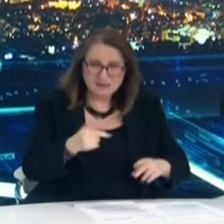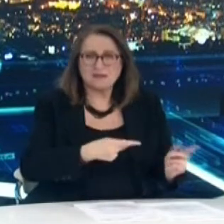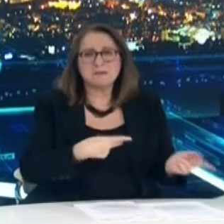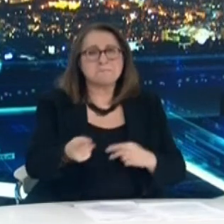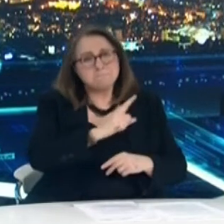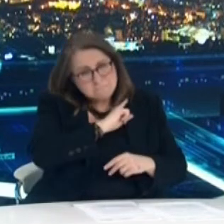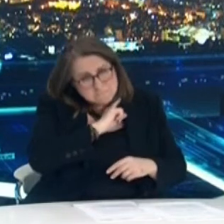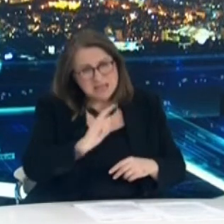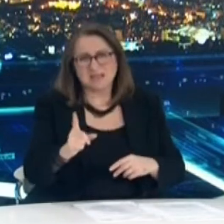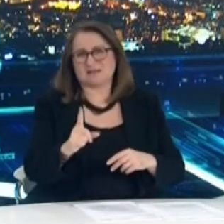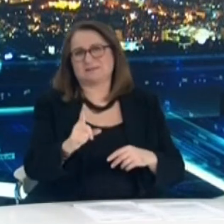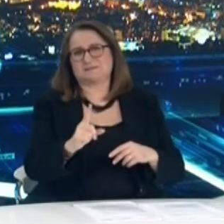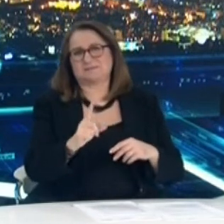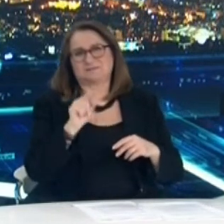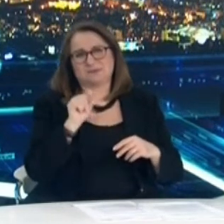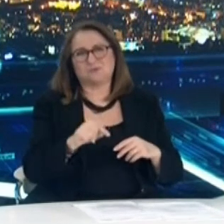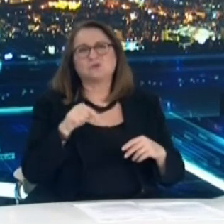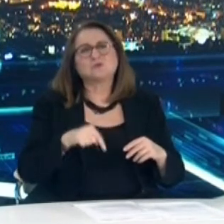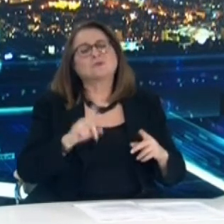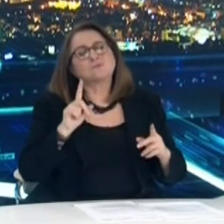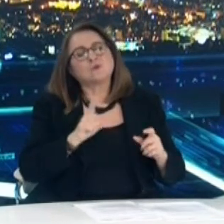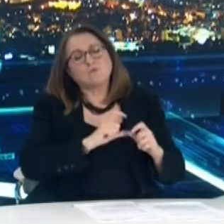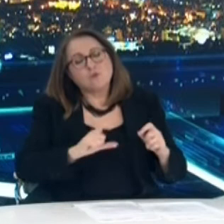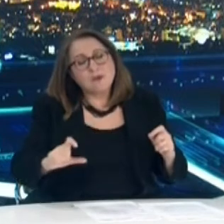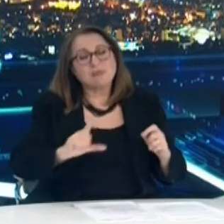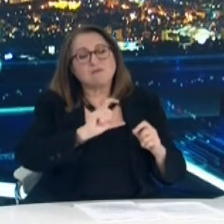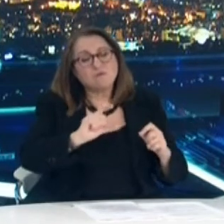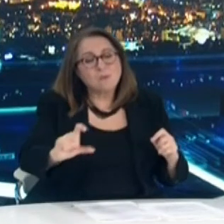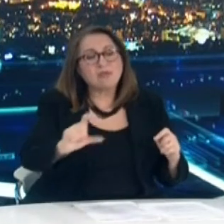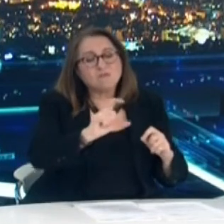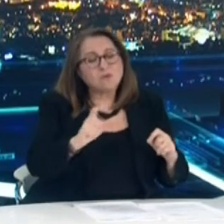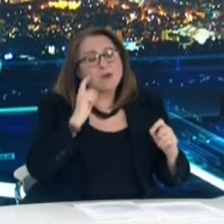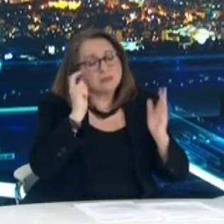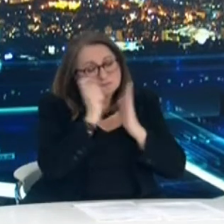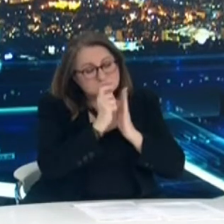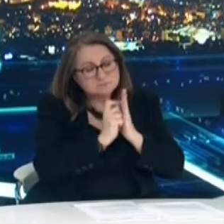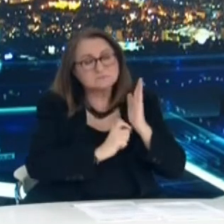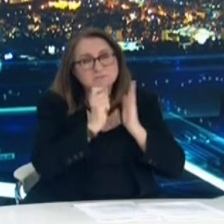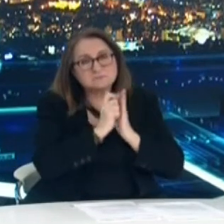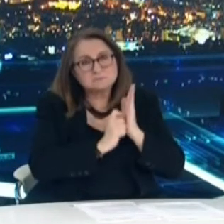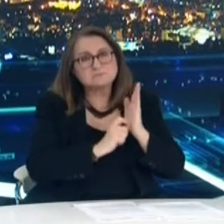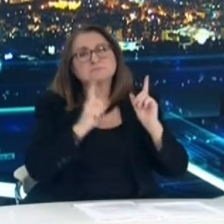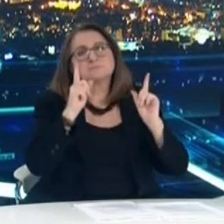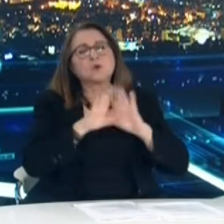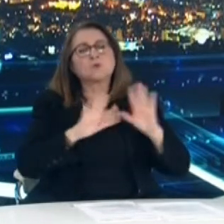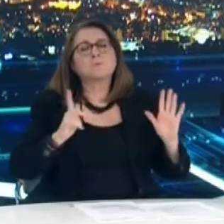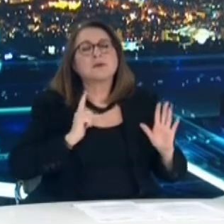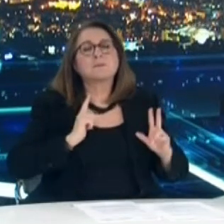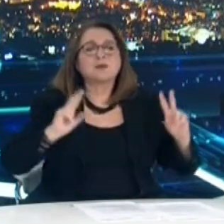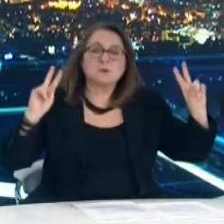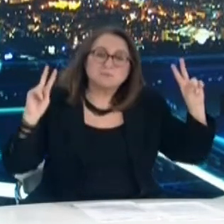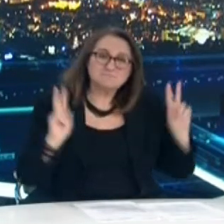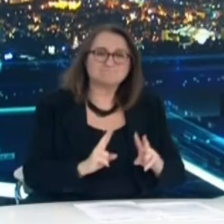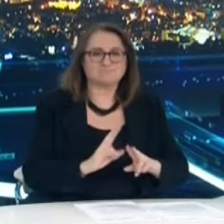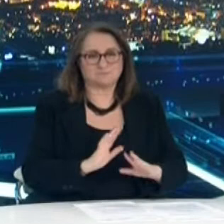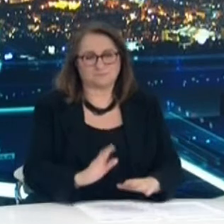εβδομάδα-εβδομάδα, και δεν μπορούμε παρά να περιμένουμε να δούμε αυτή τη μείωση των κρουσμάτων για να αρχίσουμε να σκεφτόμαστε την άρση των μέτρων.